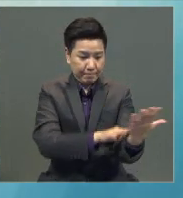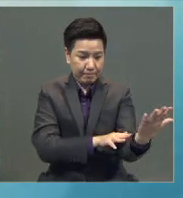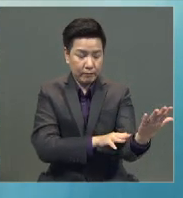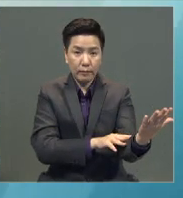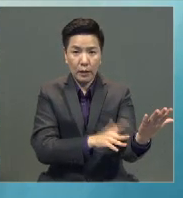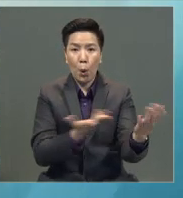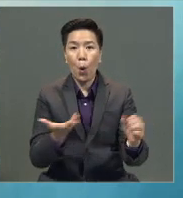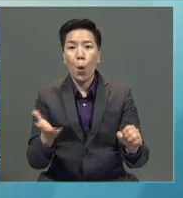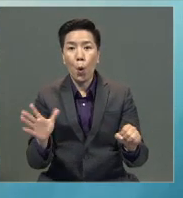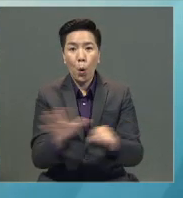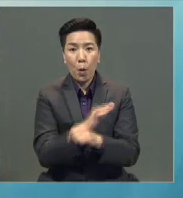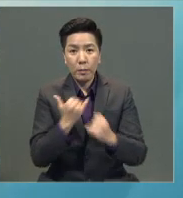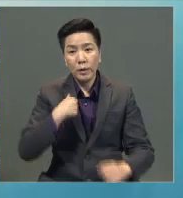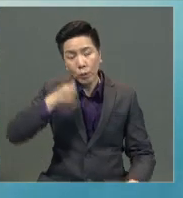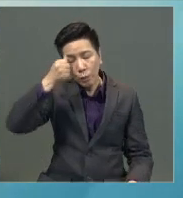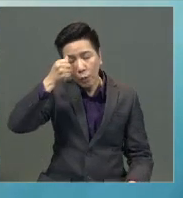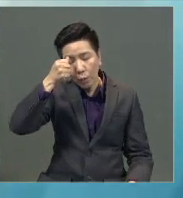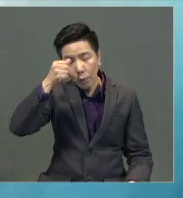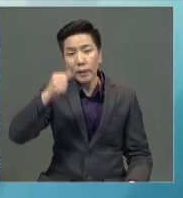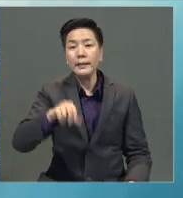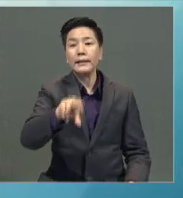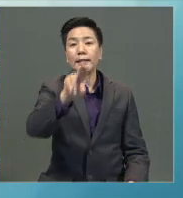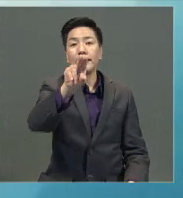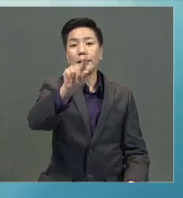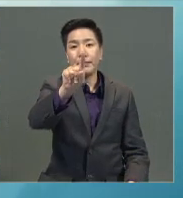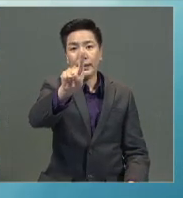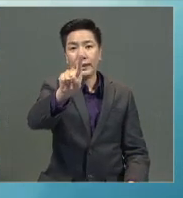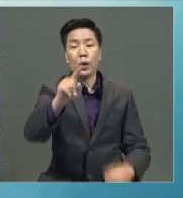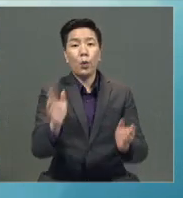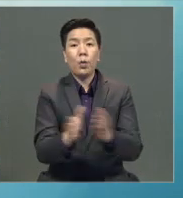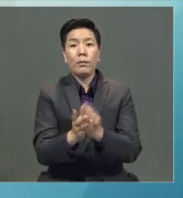ในประเทศตอนนี้ครบ 21วันนั้นคือ 3สัปดาห์ที่เรายังไม่มีผู้ป่วยภายในประเทศต้องขอขอบพระคุณทุกๆท่านนะครับที่เราพยายามผ่านช่วงเวลาที่เหน็ดเหนื่อยกันมาแต่นั่นก็คือเราเปิดในมาตรการสีเขียวสีเหลืองนะครับแล้วก็มาสีสีขาวสีเขียวนะครับแล้วก็มาสีเหลืองแล้วนะครับแต่ณวันนี้จะเป็นวันแรกที่เราเปิดกิจการกิจกรรมที่เป็นสีแดงซึ่งเป็นความเสี่ยงที่สูงที่สุดนะครับก็มีความเป็นห่วงเป็นกังวลว่าเราจะยังคงรักษาสถานภาพของการปลอดเชื้อนี้ได้ต่อไปหรือไม่นะครับเรามีบทเรียนของต่างประเทศซึ่งเดี๋ยวผมจะได้นำเรียนให้ทุกท่านได้ทราบนะครับว่าเราจะเรียนรู้ได้อย่างไรมาวิเคราะห์